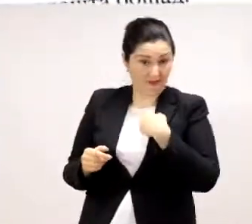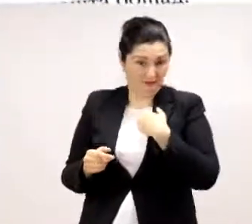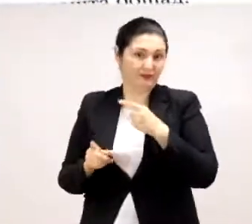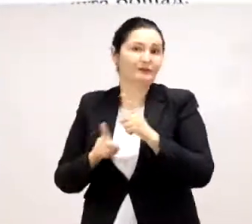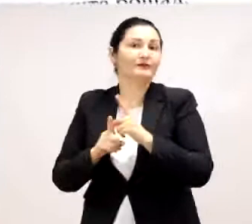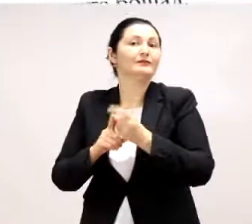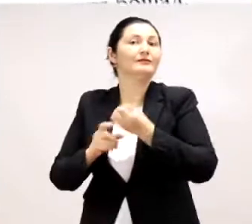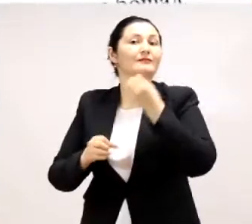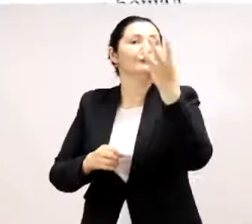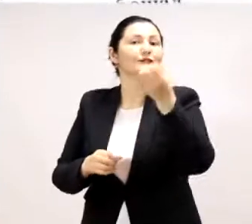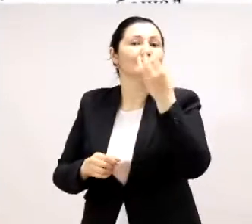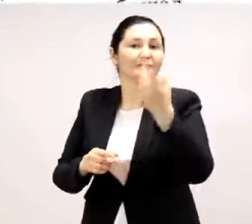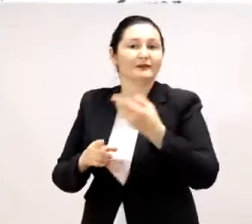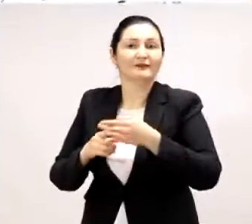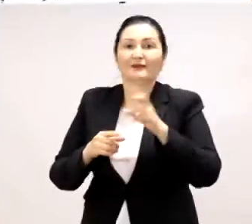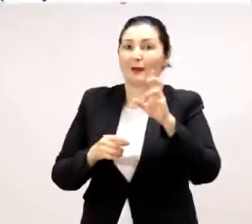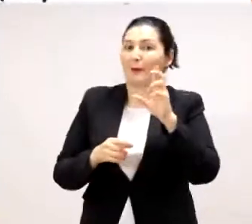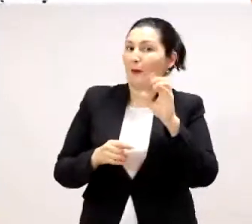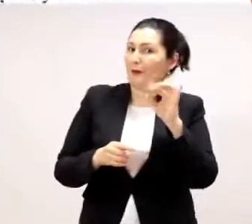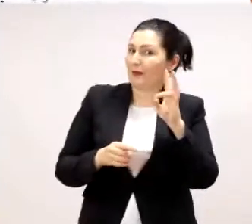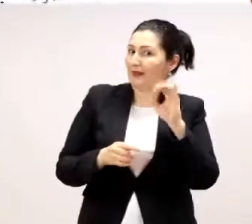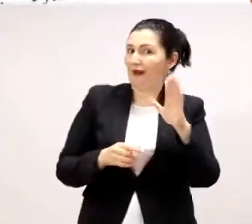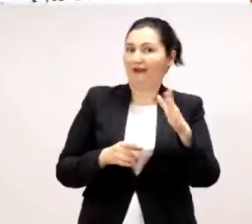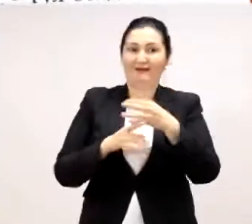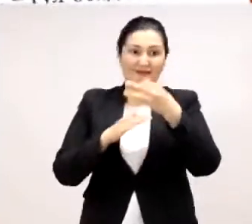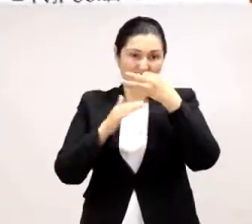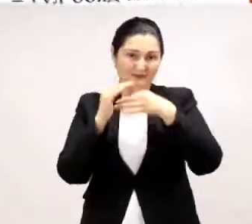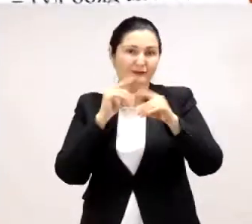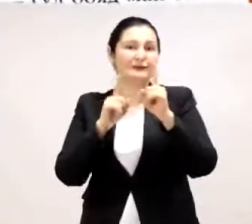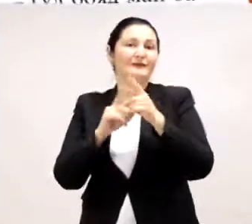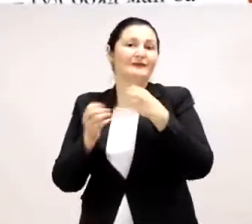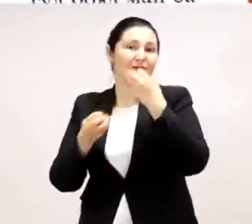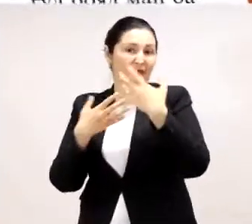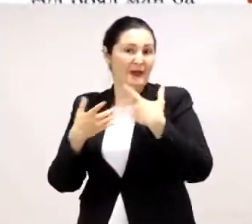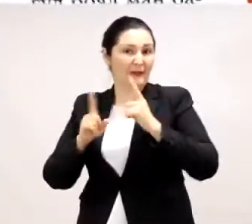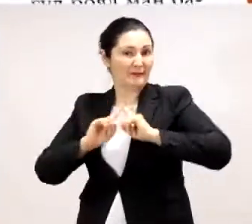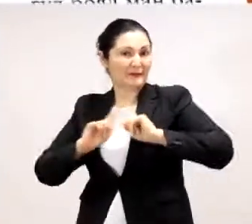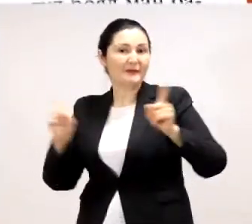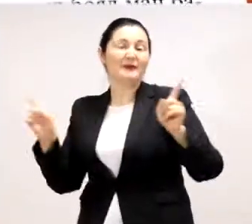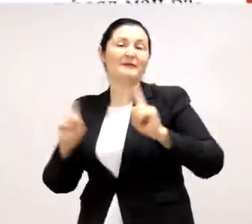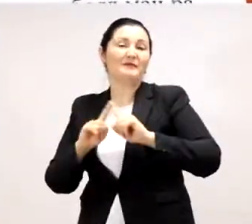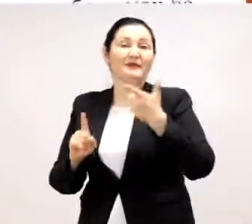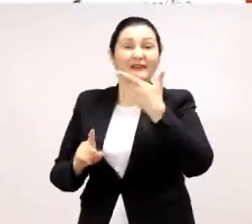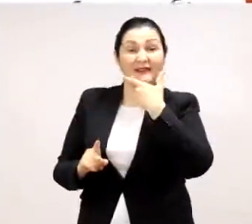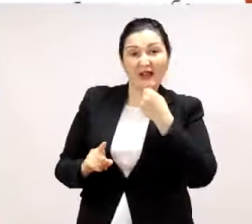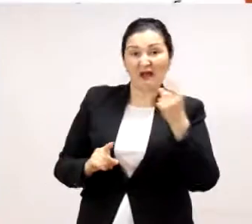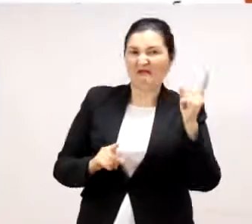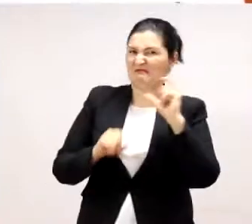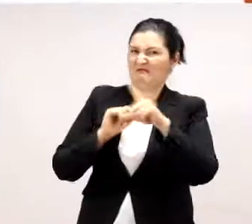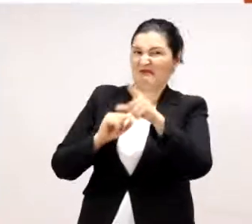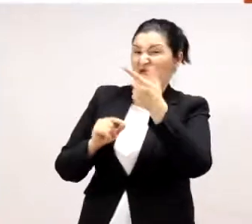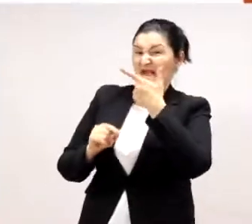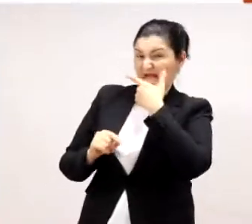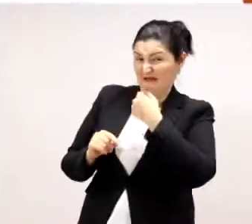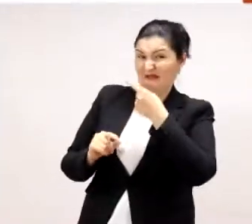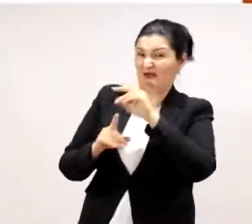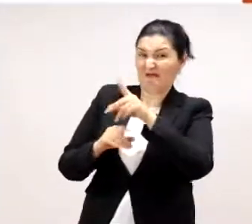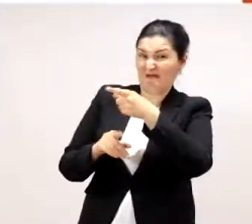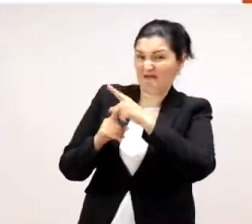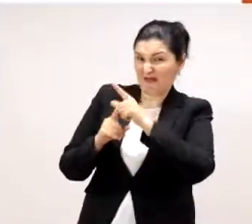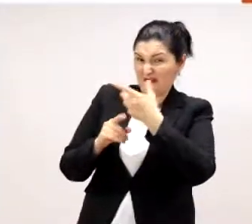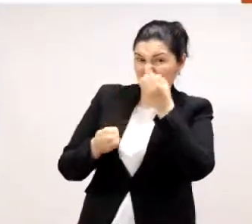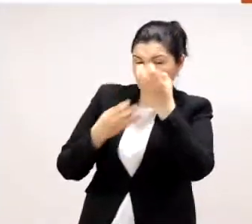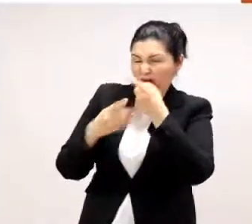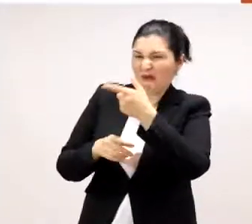هستیم. ناممون بابونا، جواب دادن آنها. شاید زیبا باشید، اما گل نیستید. برای چی گل